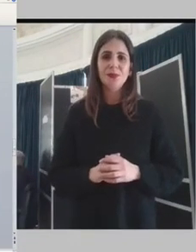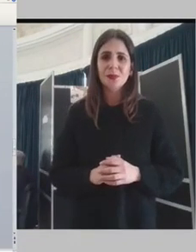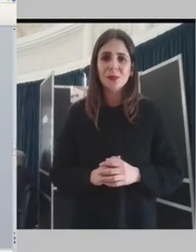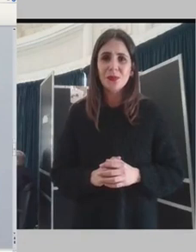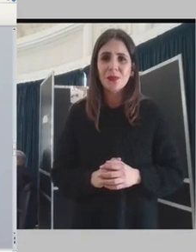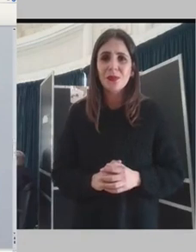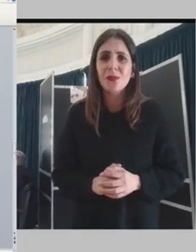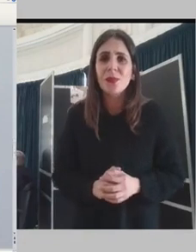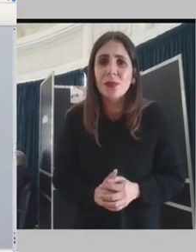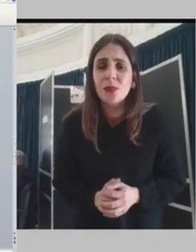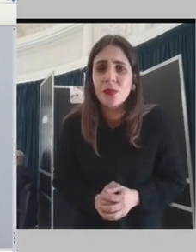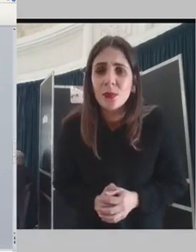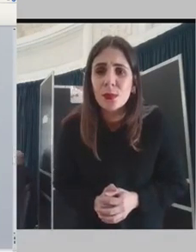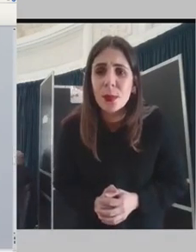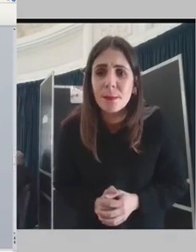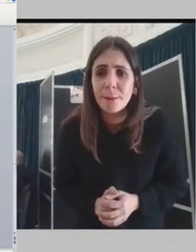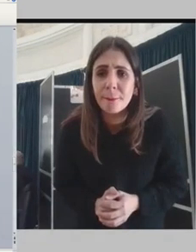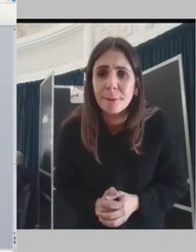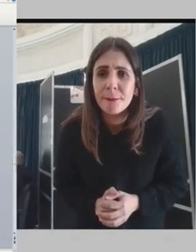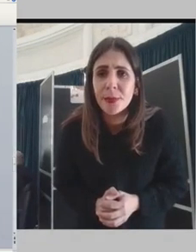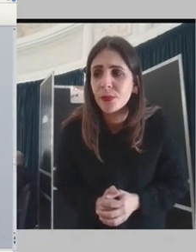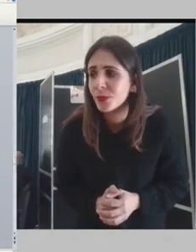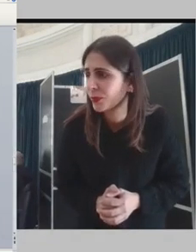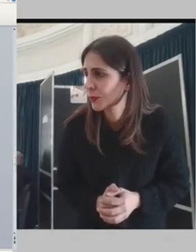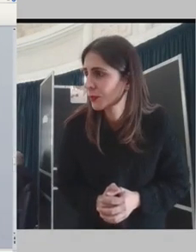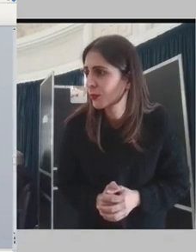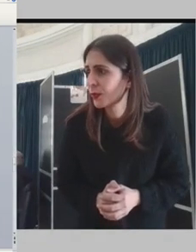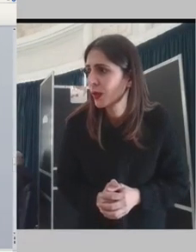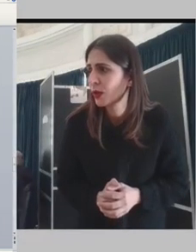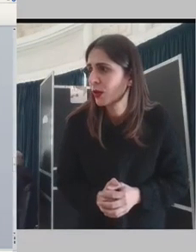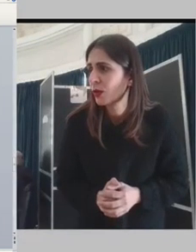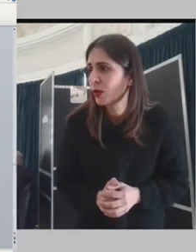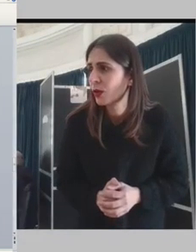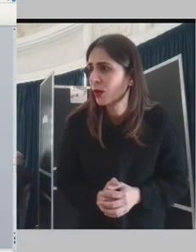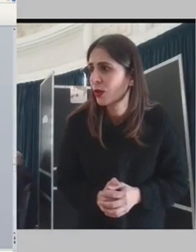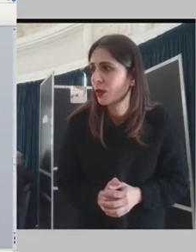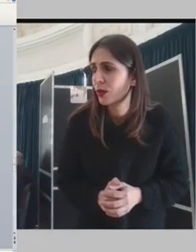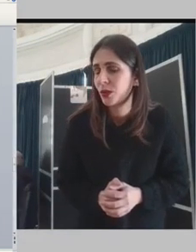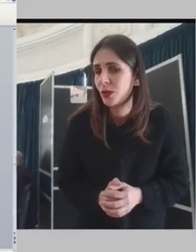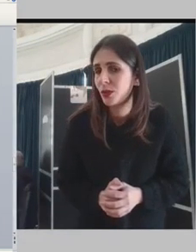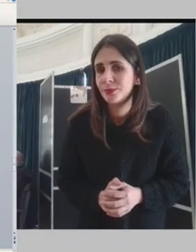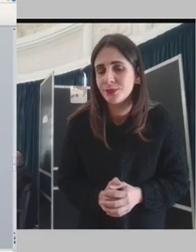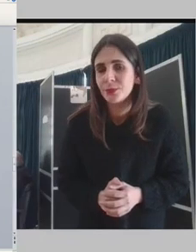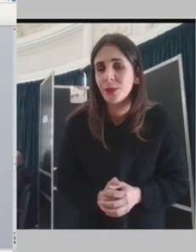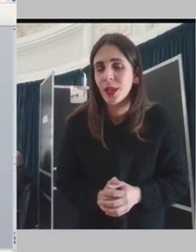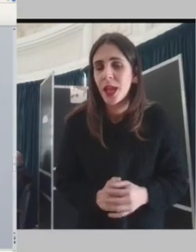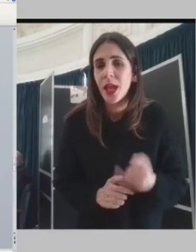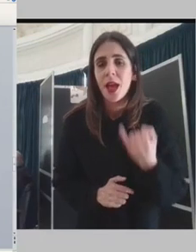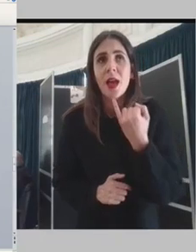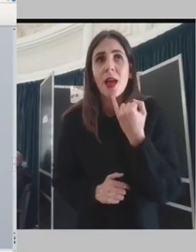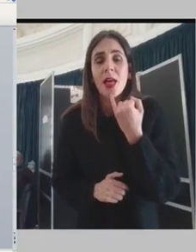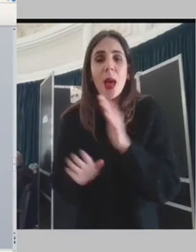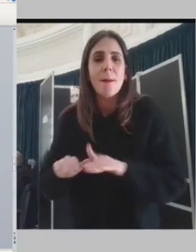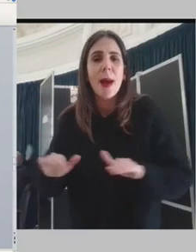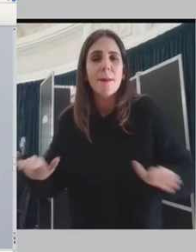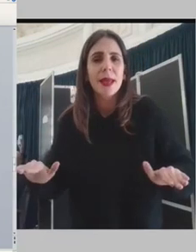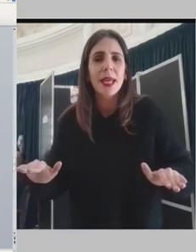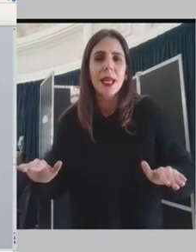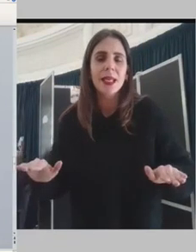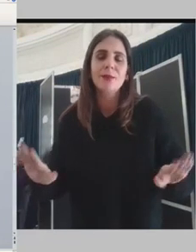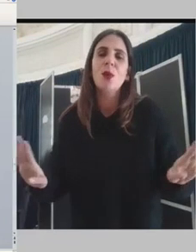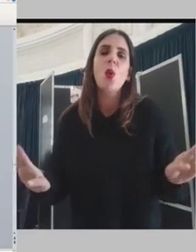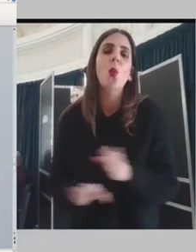di insegnamento. Questi sono i nostri ragazzi, dai più piccoli ai più grandi, ogni momento è buono per